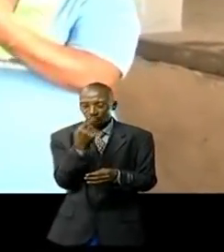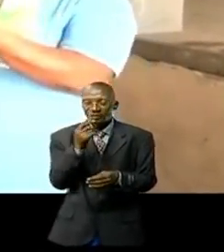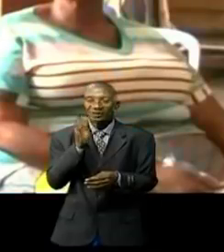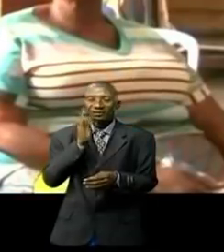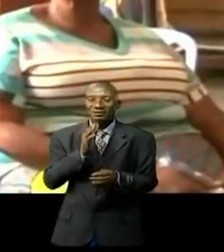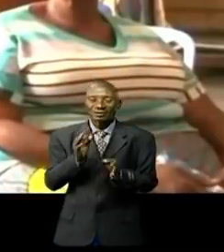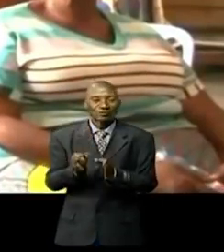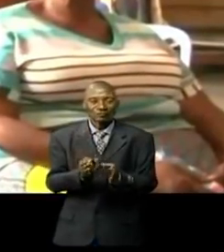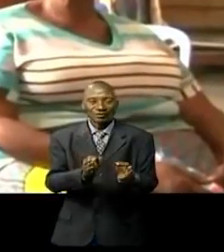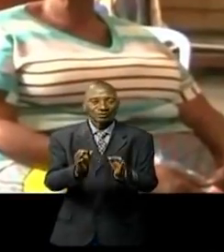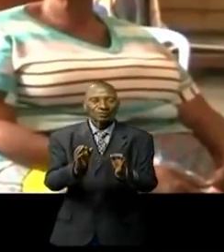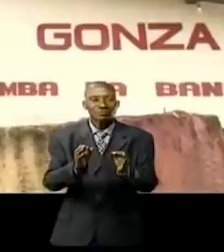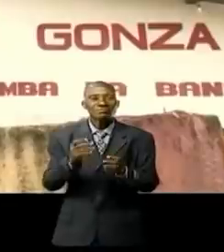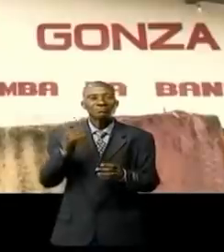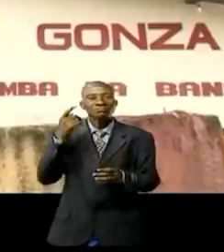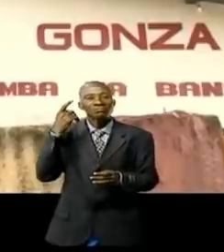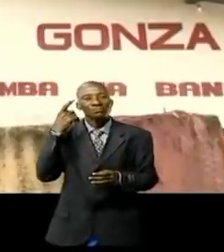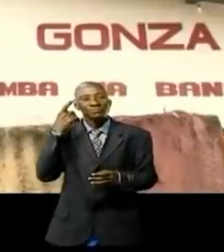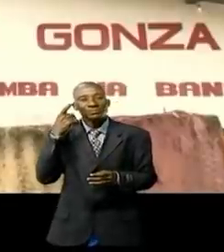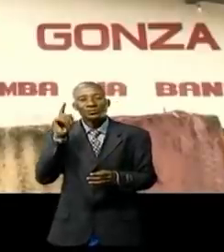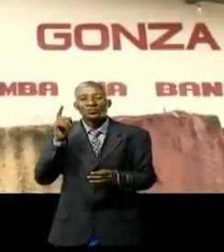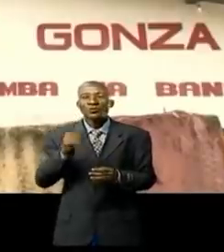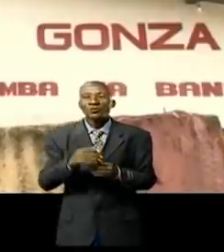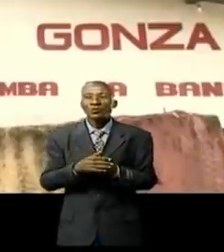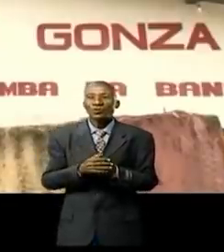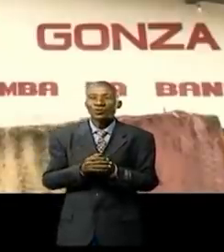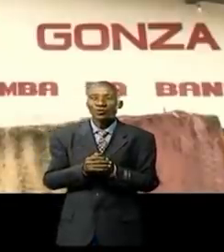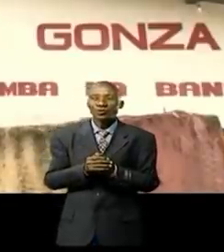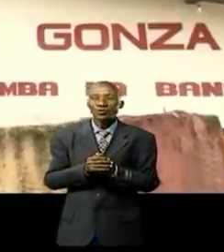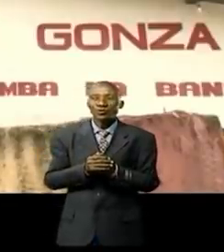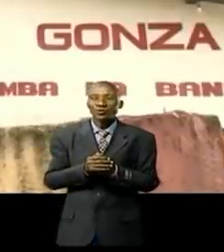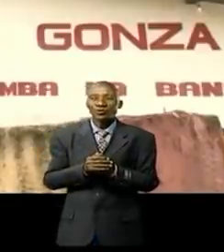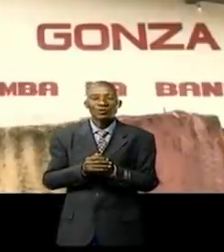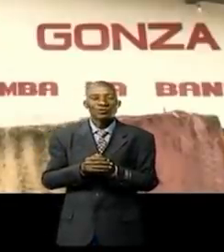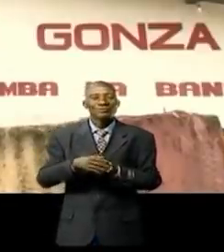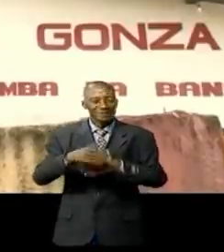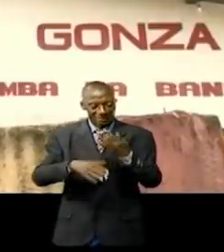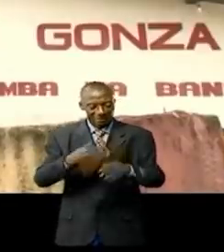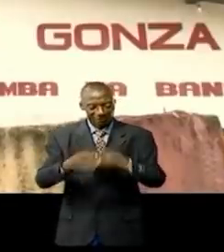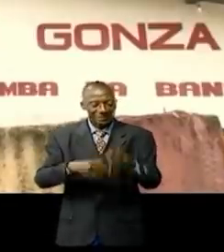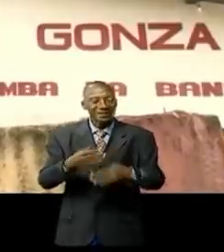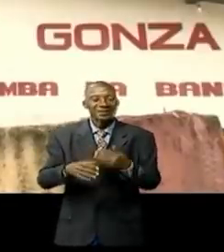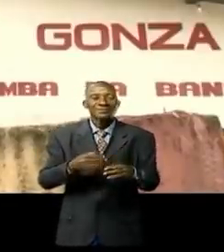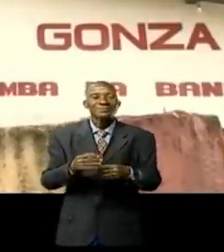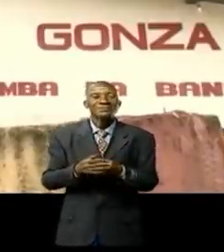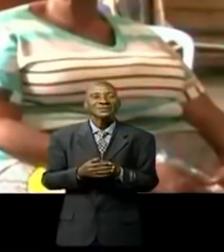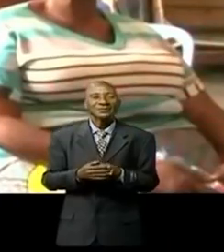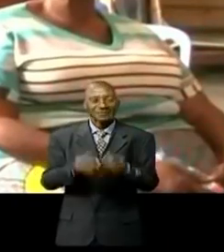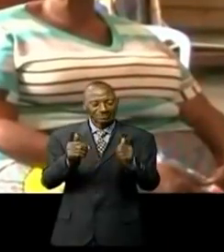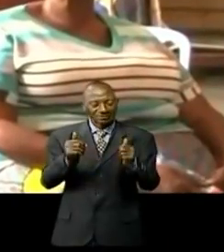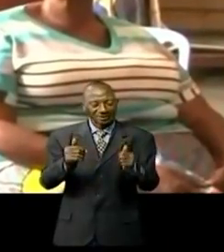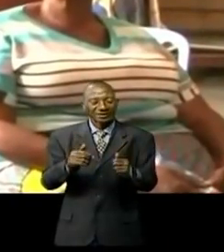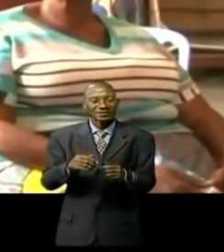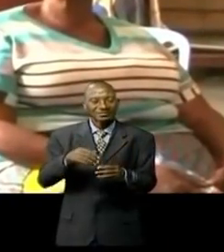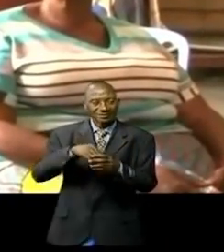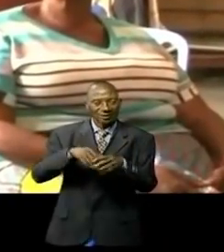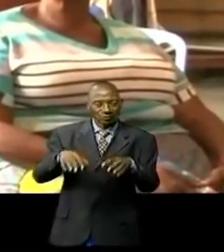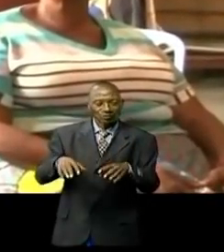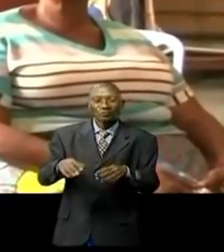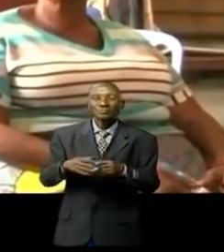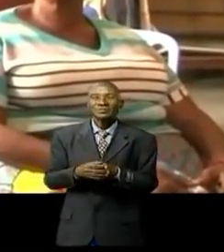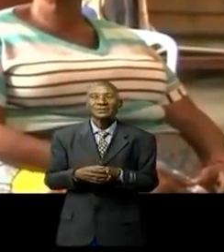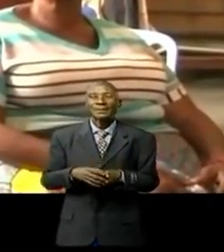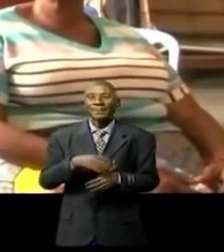de redevabilité envers la paroisse catholique Saint-Gonza de Kingabwa dans la commune de Limété. Les femmes et jeunes filles